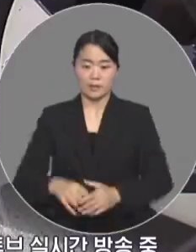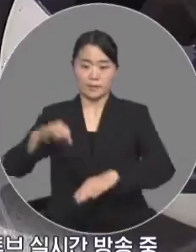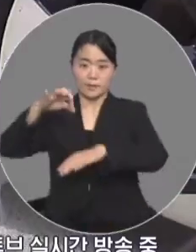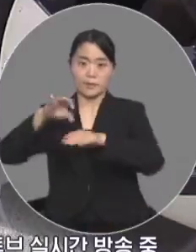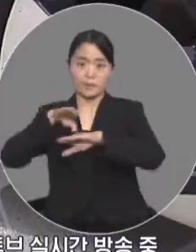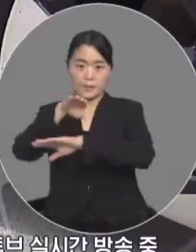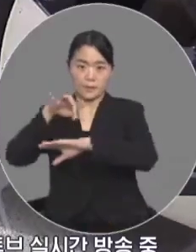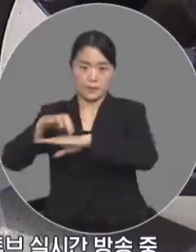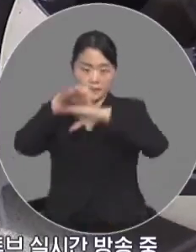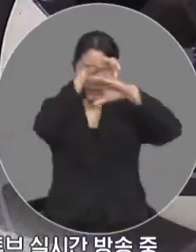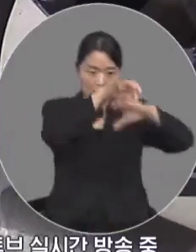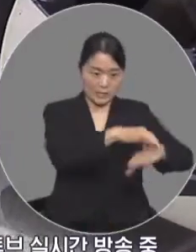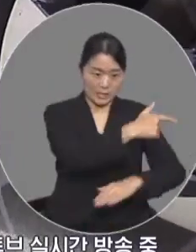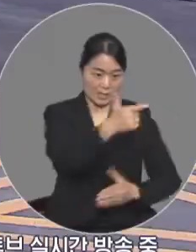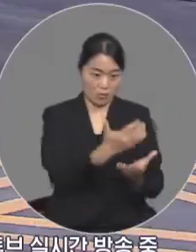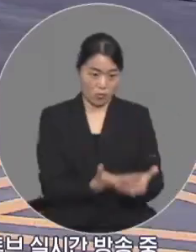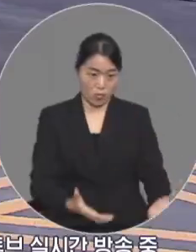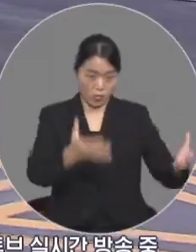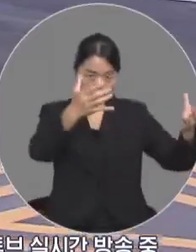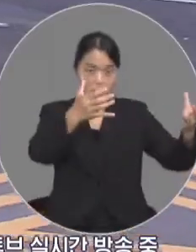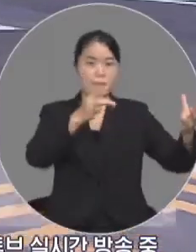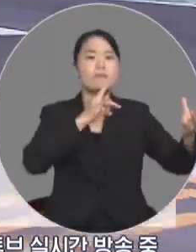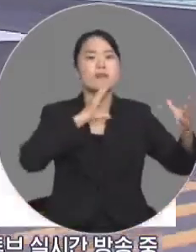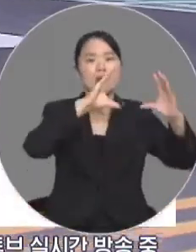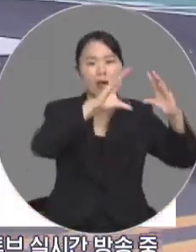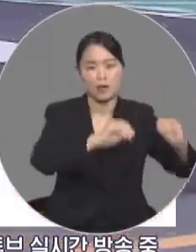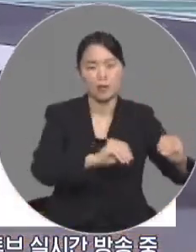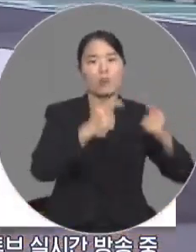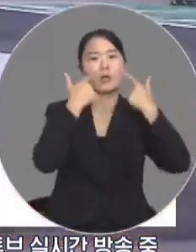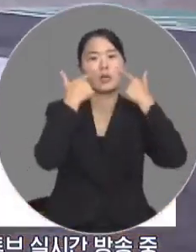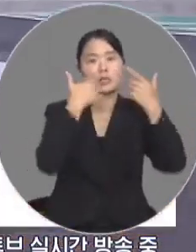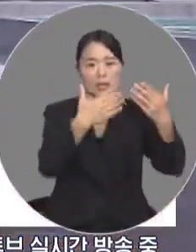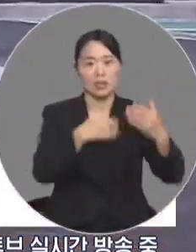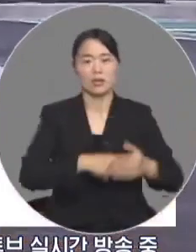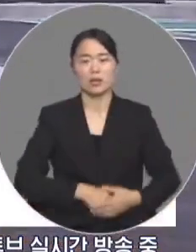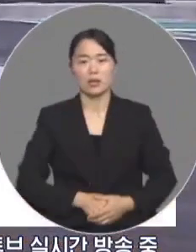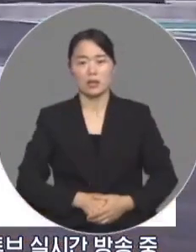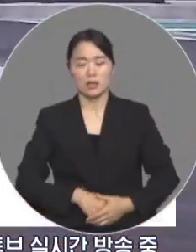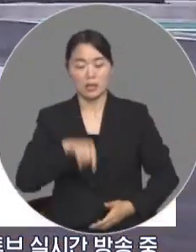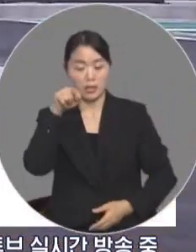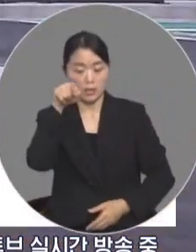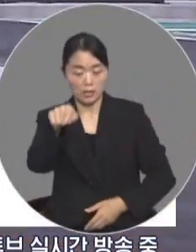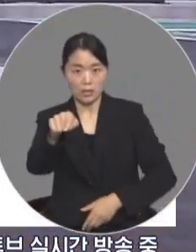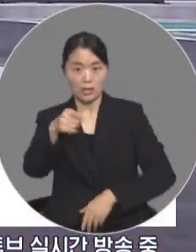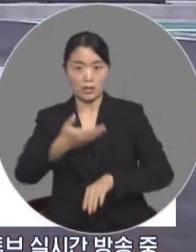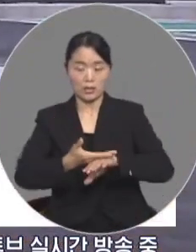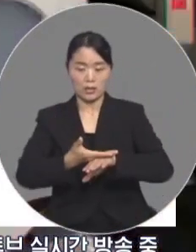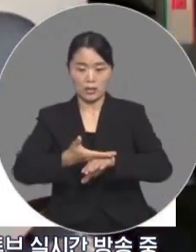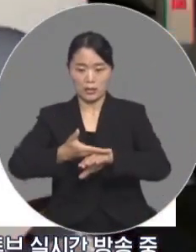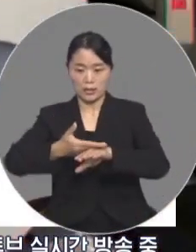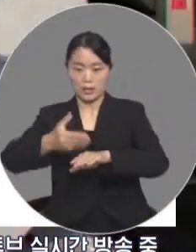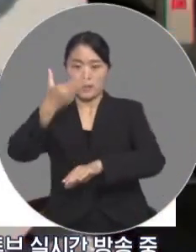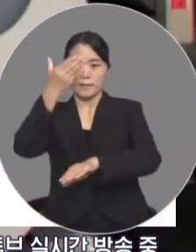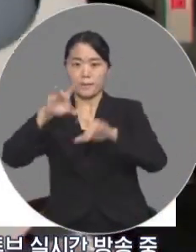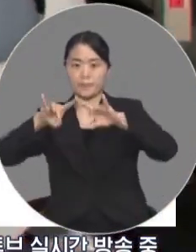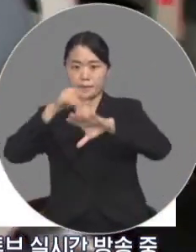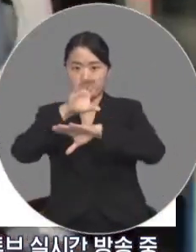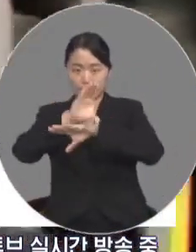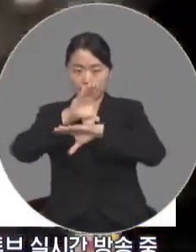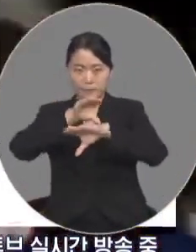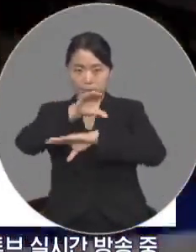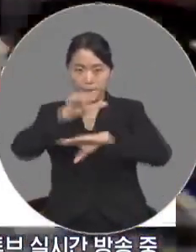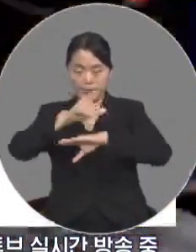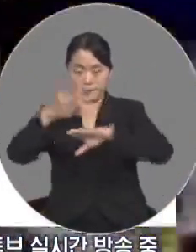이상 끌 방법이 없습니다. 때문에 지하주차장 전기차 충전소는 번잡하지 않은 지상으로, 대형 배터리